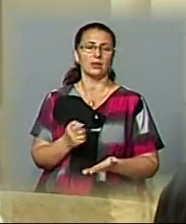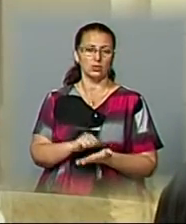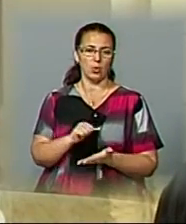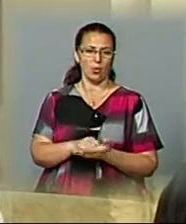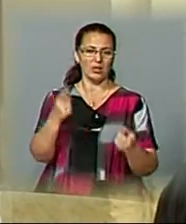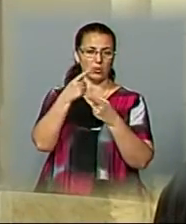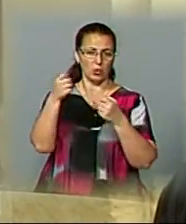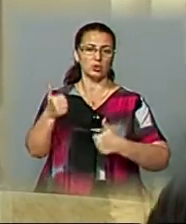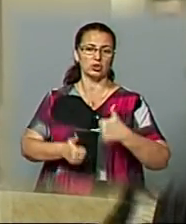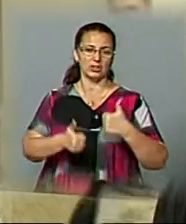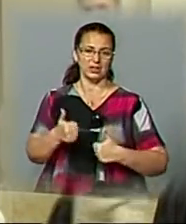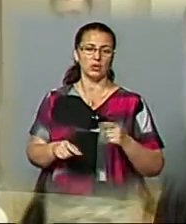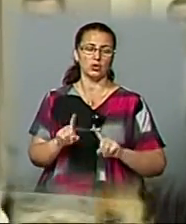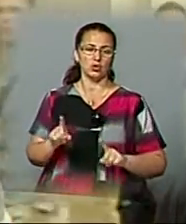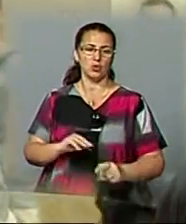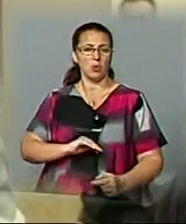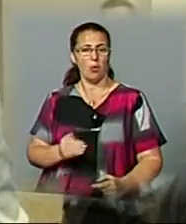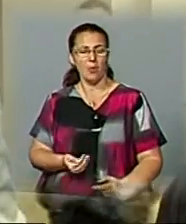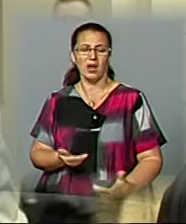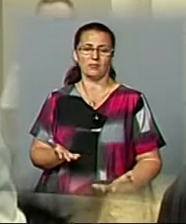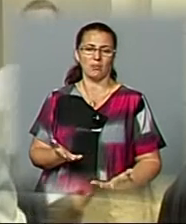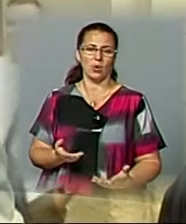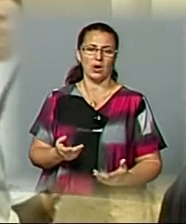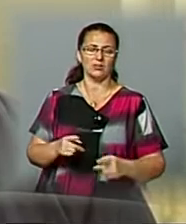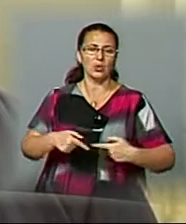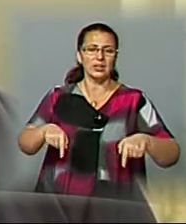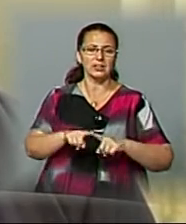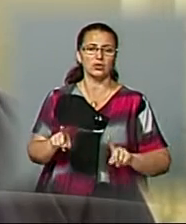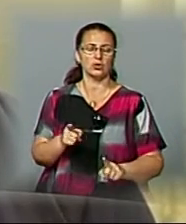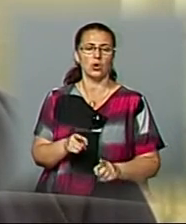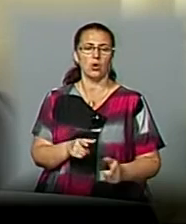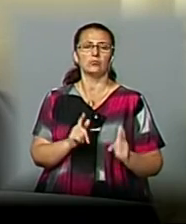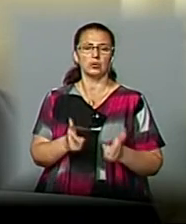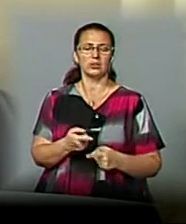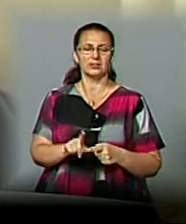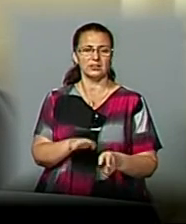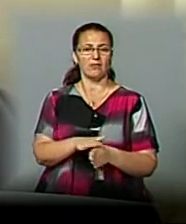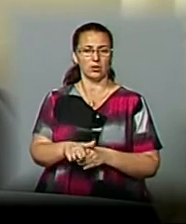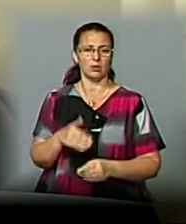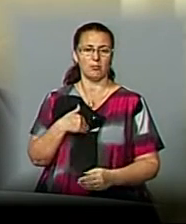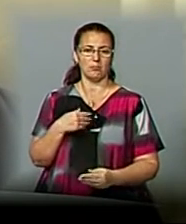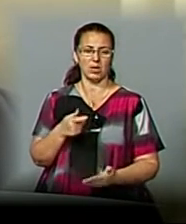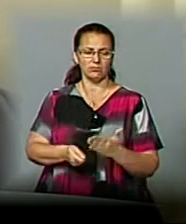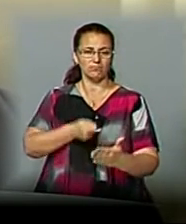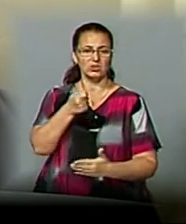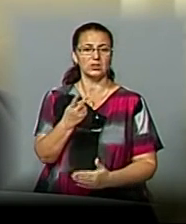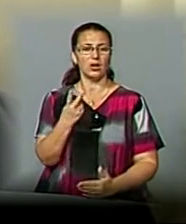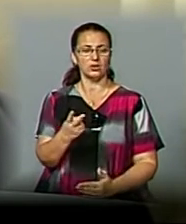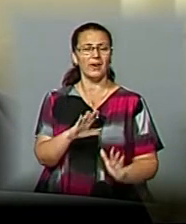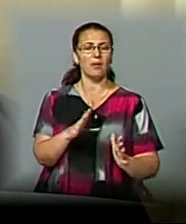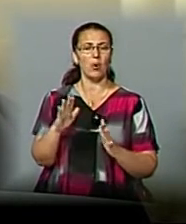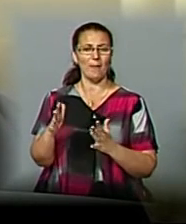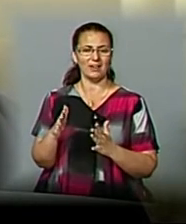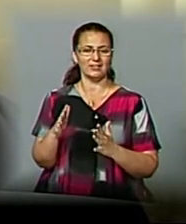оголошення тендеру в тому, щоб компанія або інституція, яка готова зробити ці роботи. Ми винесемо два методи на тендер, і від